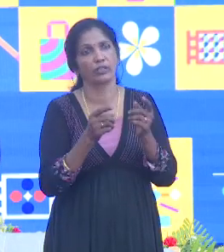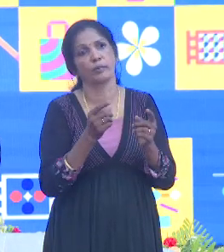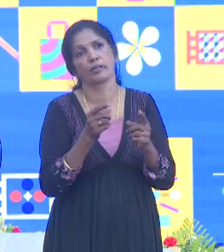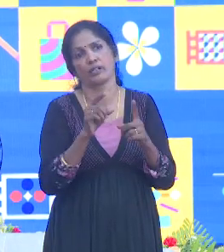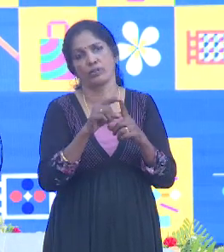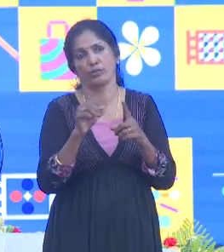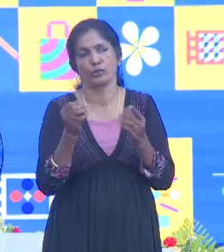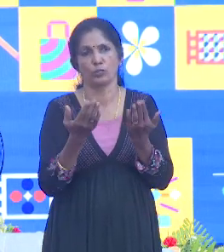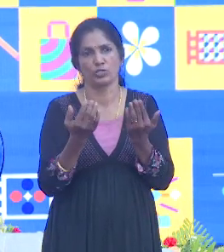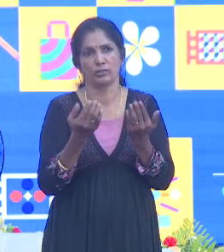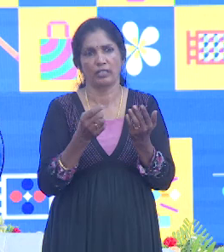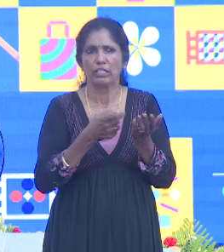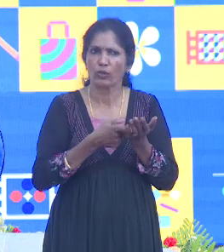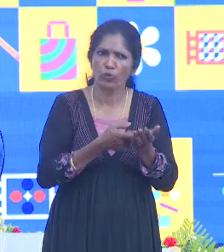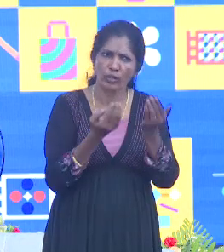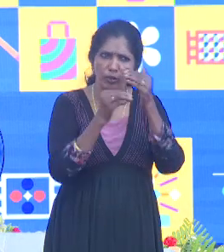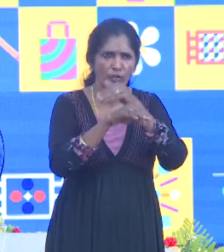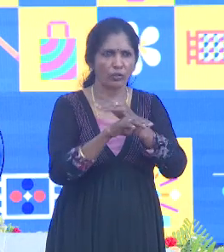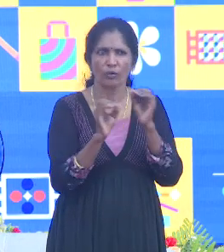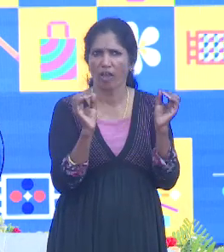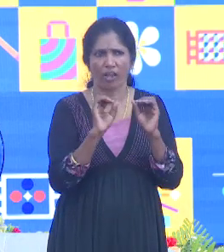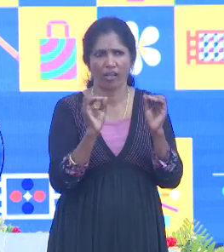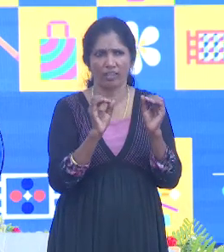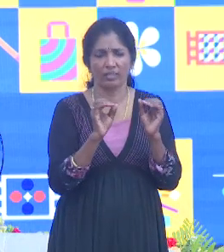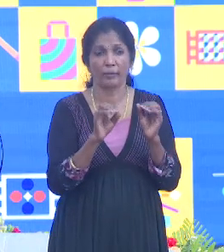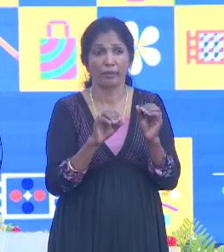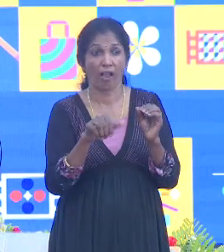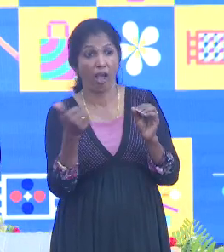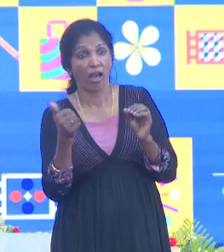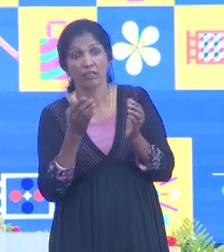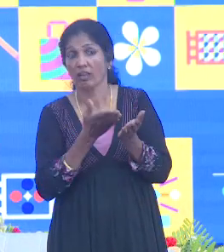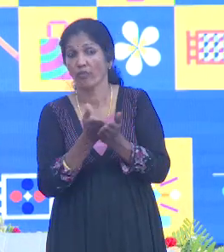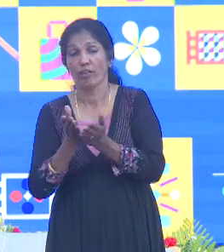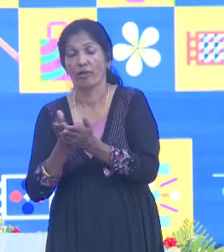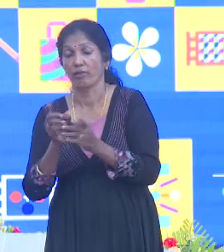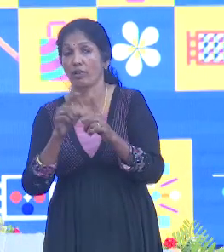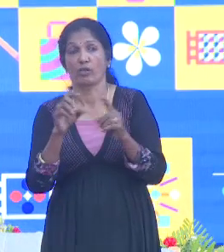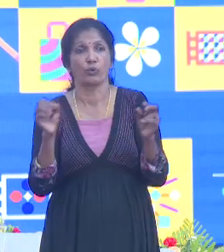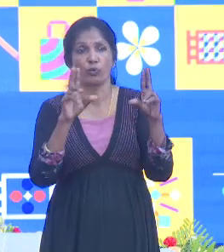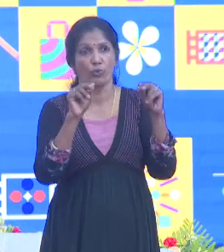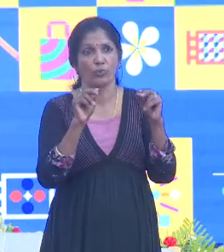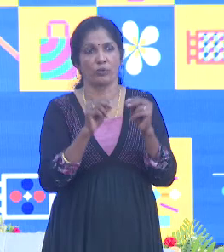നിയമസഭയിൽ അംഗീകരിക്കുന്ന നിയമത്തിൽ കൂടിയല്ലാതെ നമുക്കൊരു തരത്തിലും അതൊന്നും നടത്തിക്കൊണ്ടു പോകാൻ സാധ്യവുമല്ല.